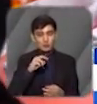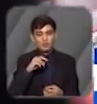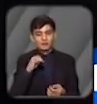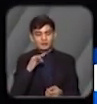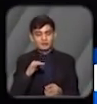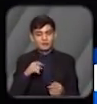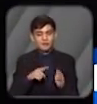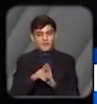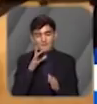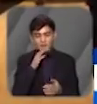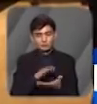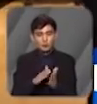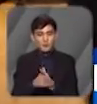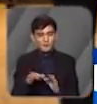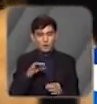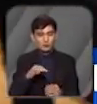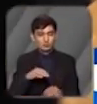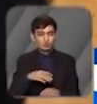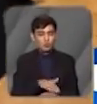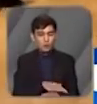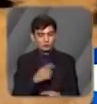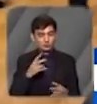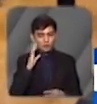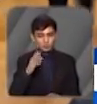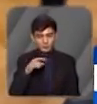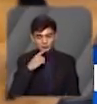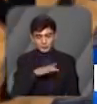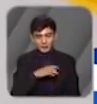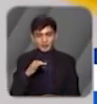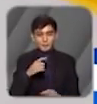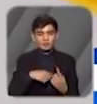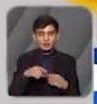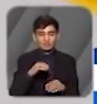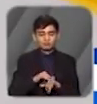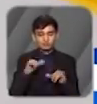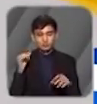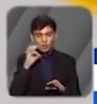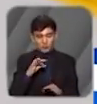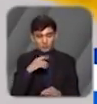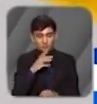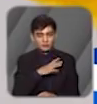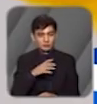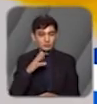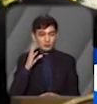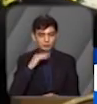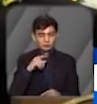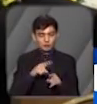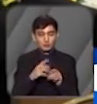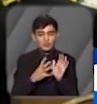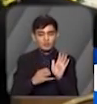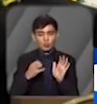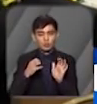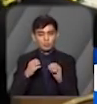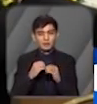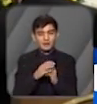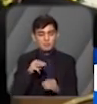арасындағы ұзақ мерзімді келісім. Мұндай офтай келісім шарттар бизнесті қаржыландыруда сенімді кепіл болмақ. Осы уақытқа дейін 915